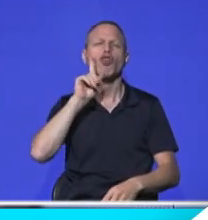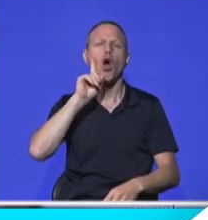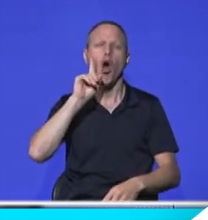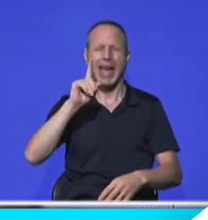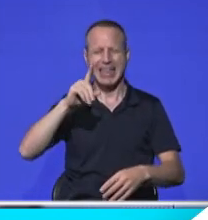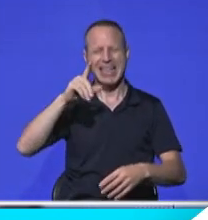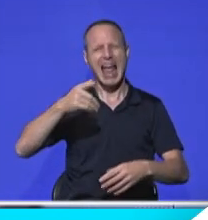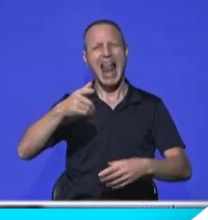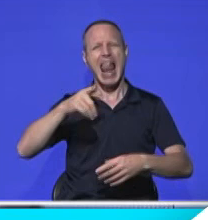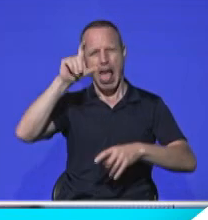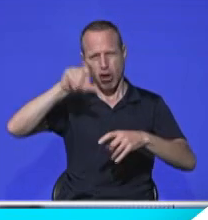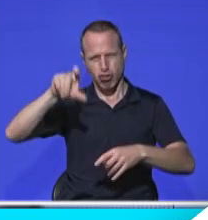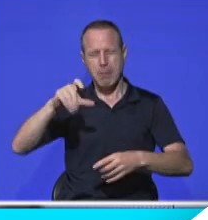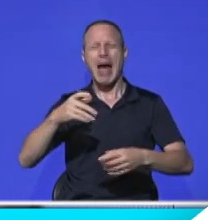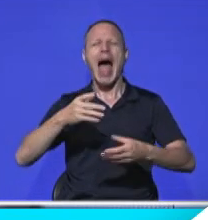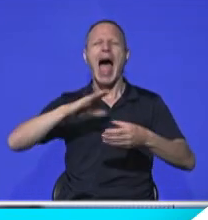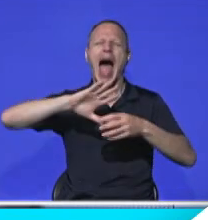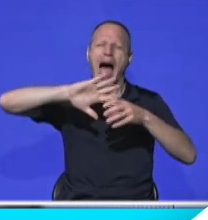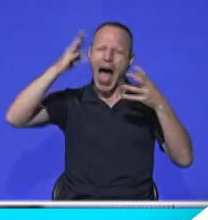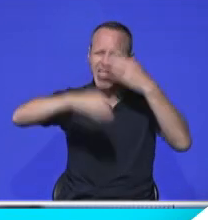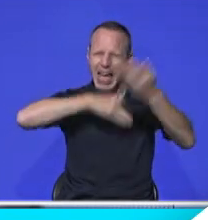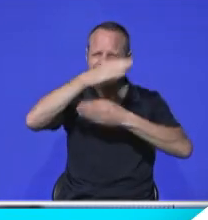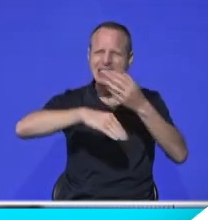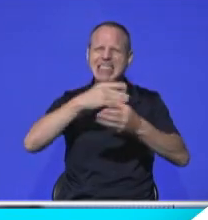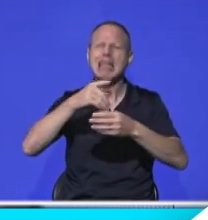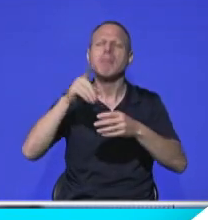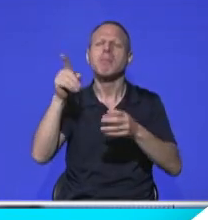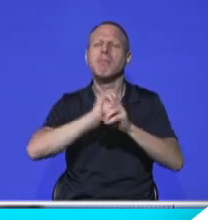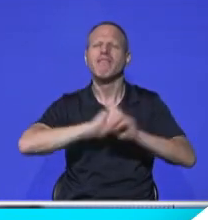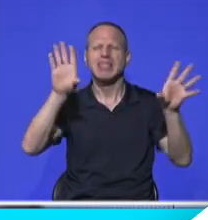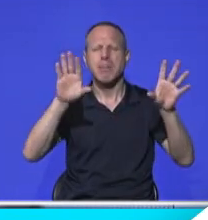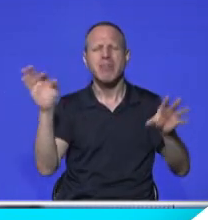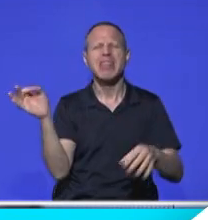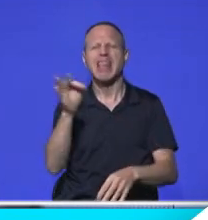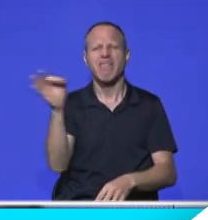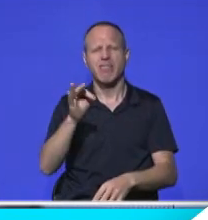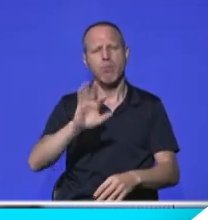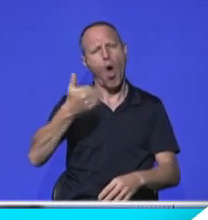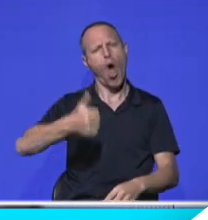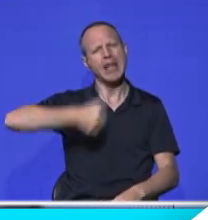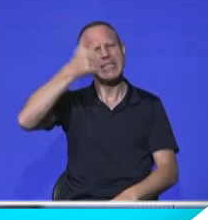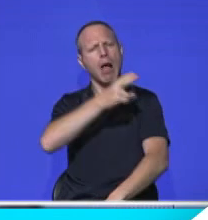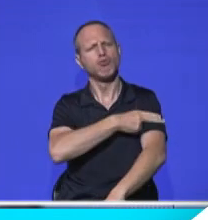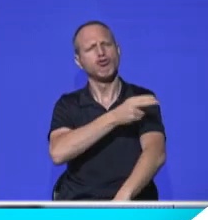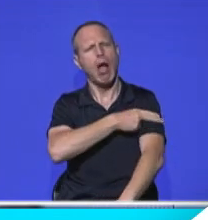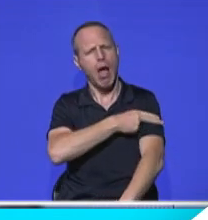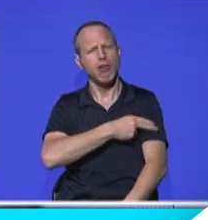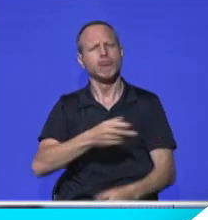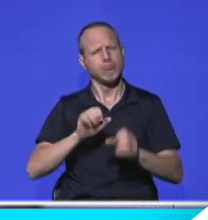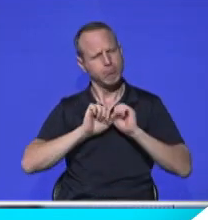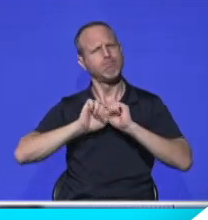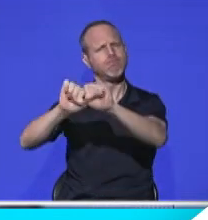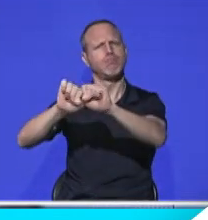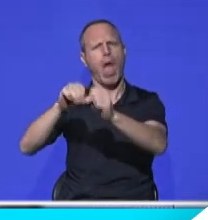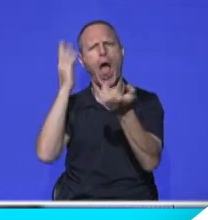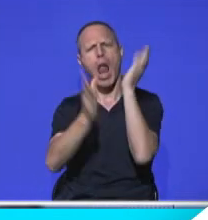נגיפים? משר ההתיישבות שמבקש לסתום את הפה לפרשן שיושב באולפן חדשות? או לשר המשטרה שמגבה את